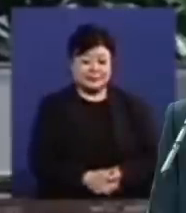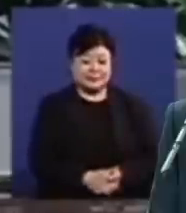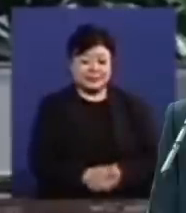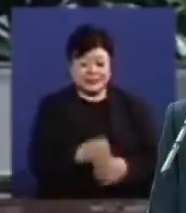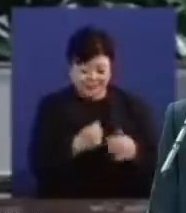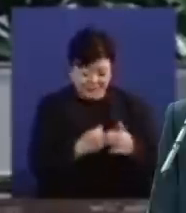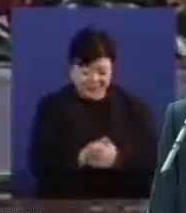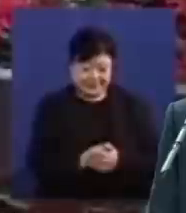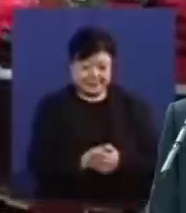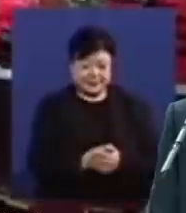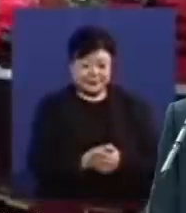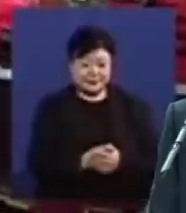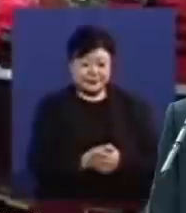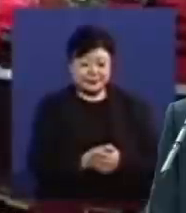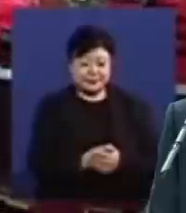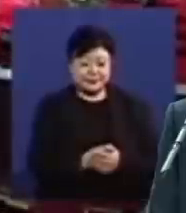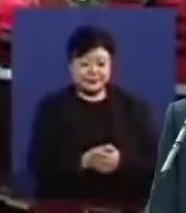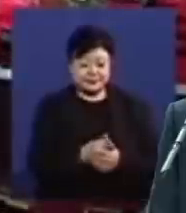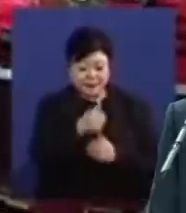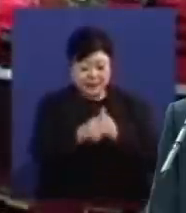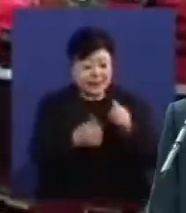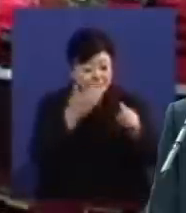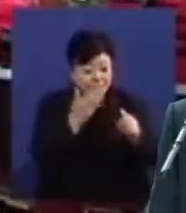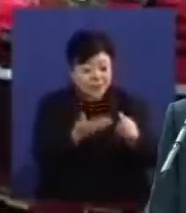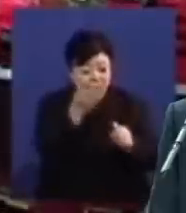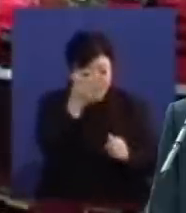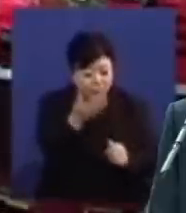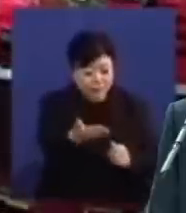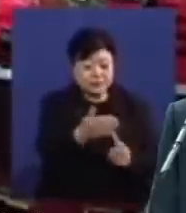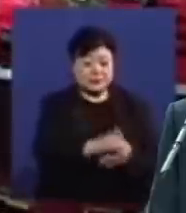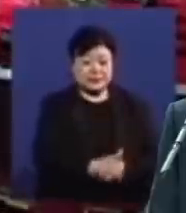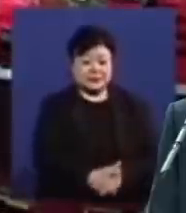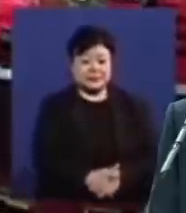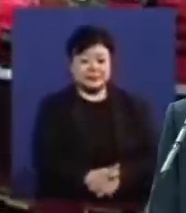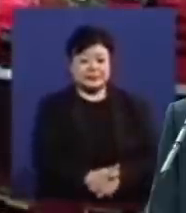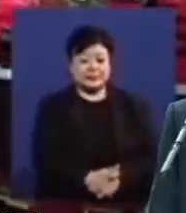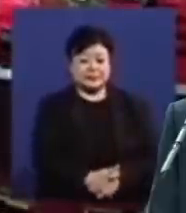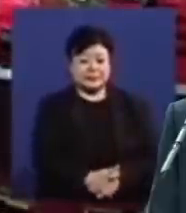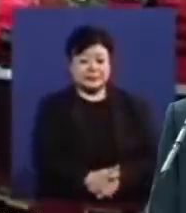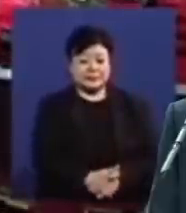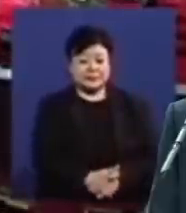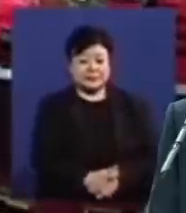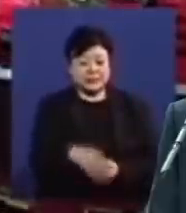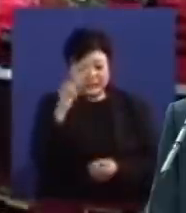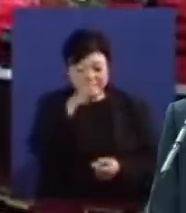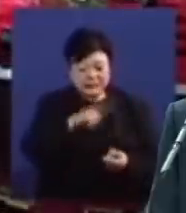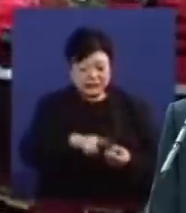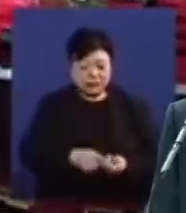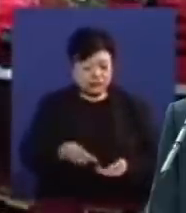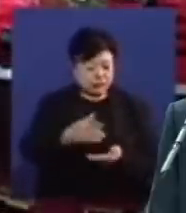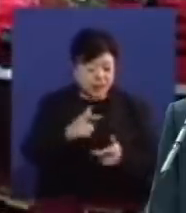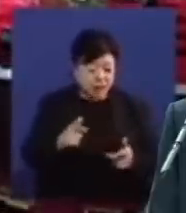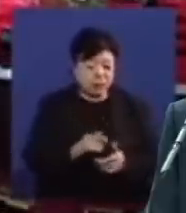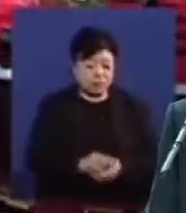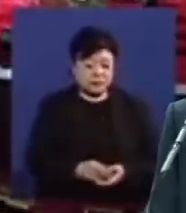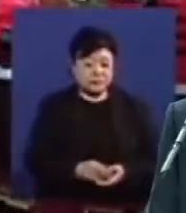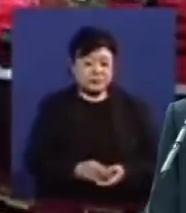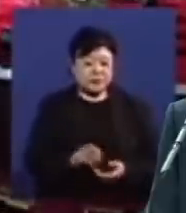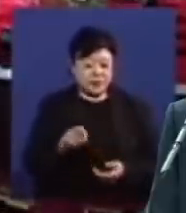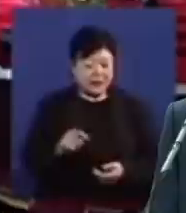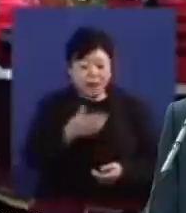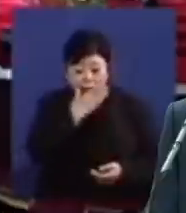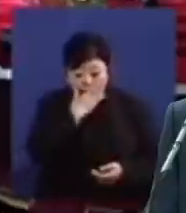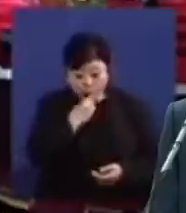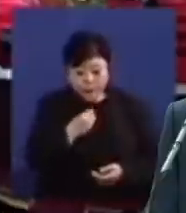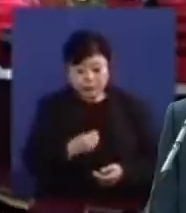그러므로 우리 하나님께서는 여러분을 아무렇게나 내버려 놓지 않습니다. 마태복음 6장 3장 31장